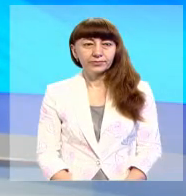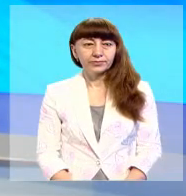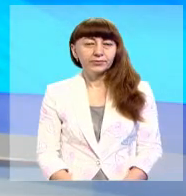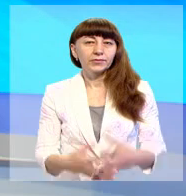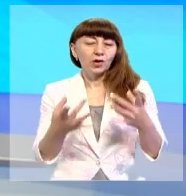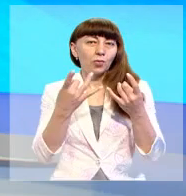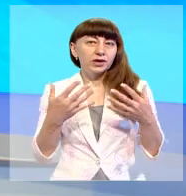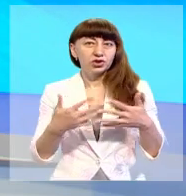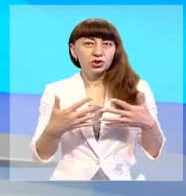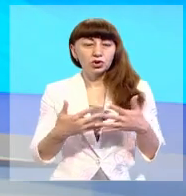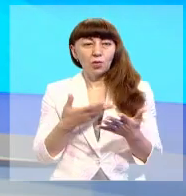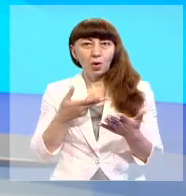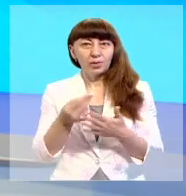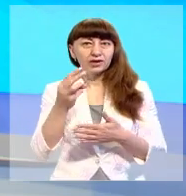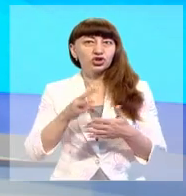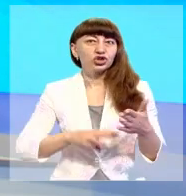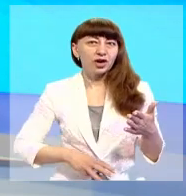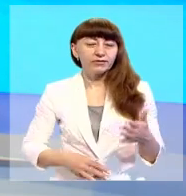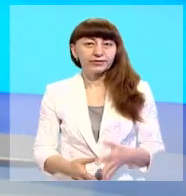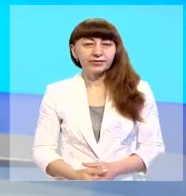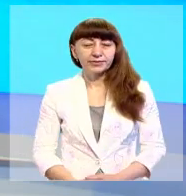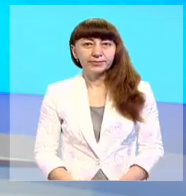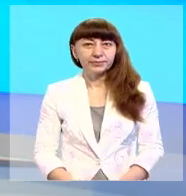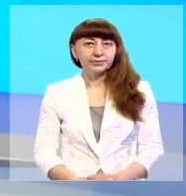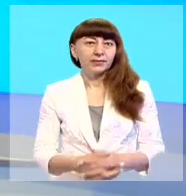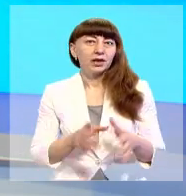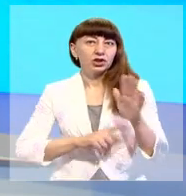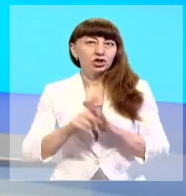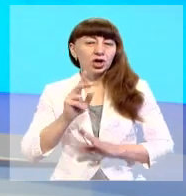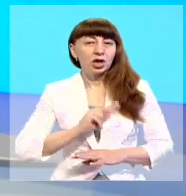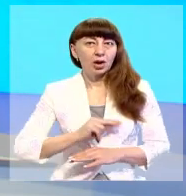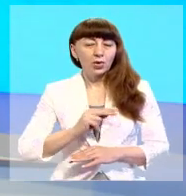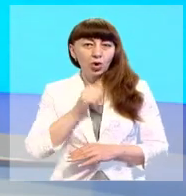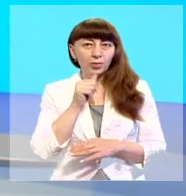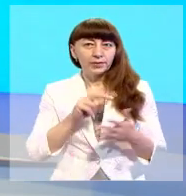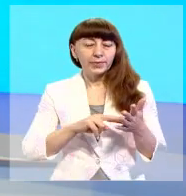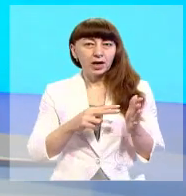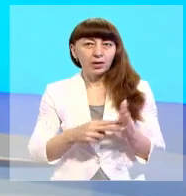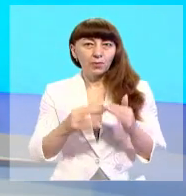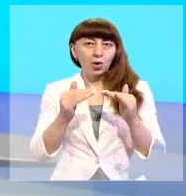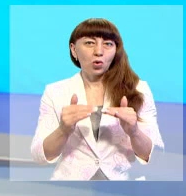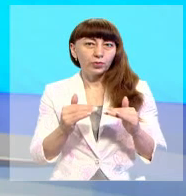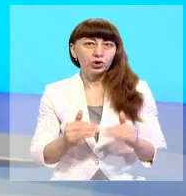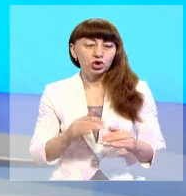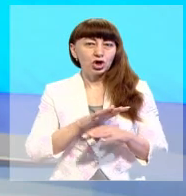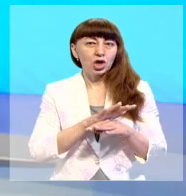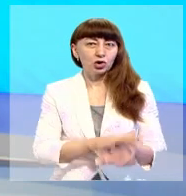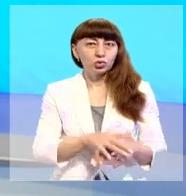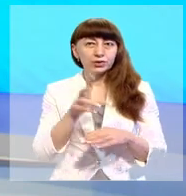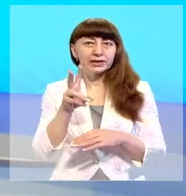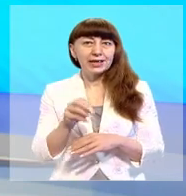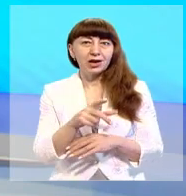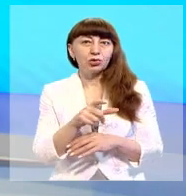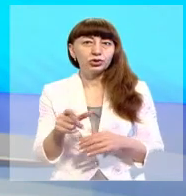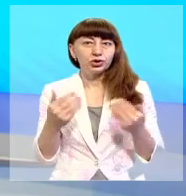Хабарымызды жалғастырамыз. Айыппұл төлеу жүйесін жеңілдету, халықтың қарыздық жүктемесін азайтуға арналған пилоттық жоба белсенді түрде жұмыс